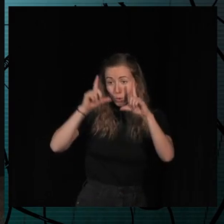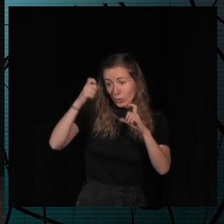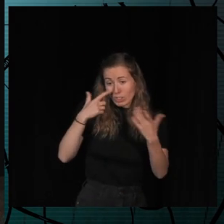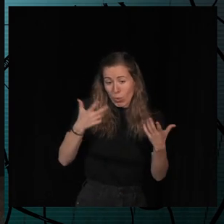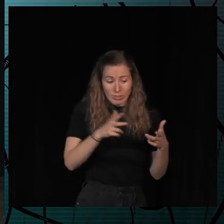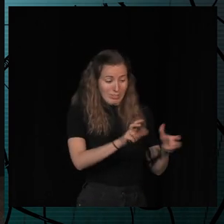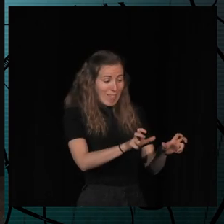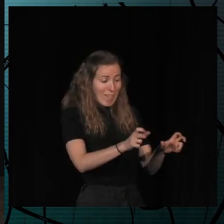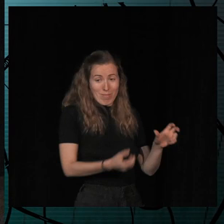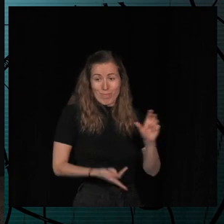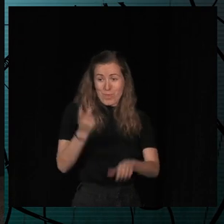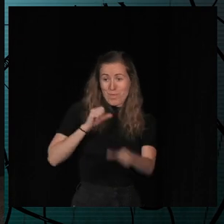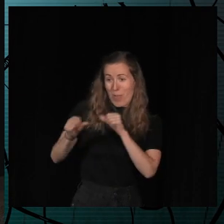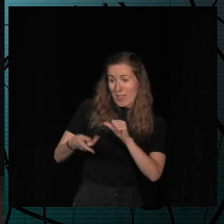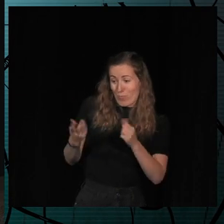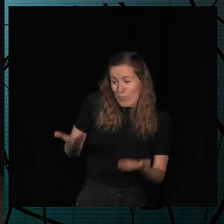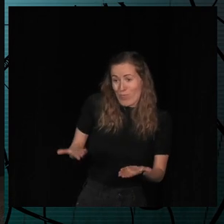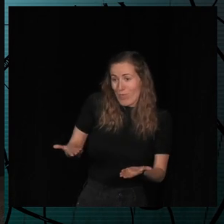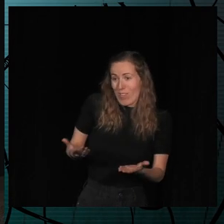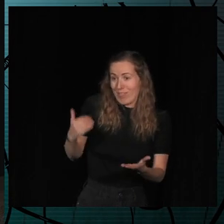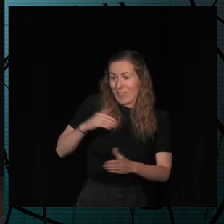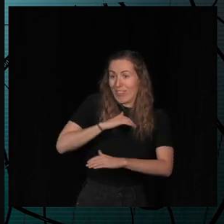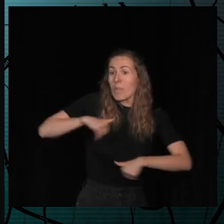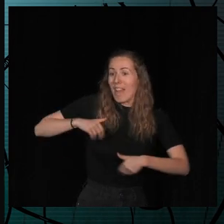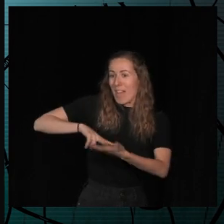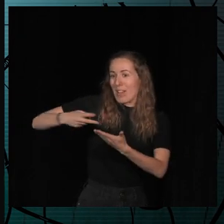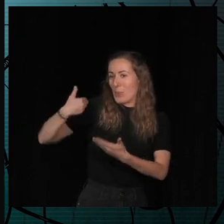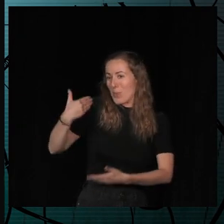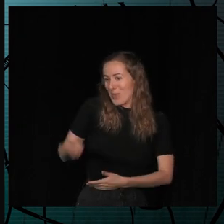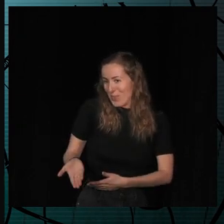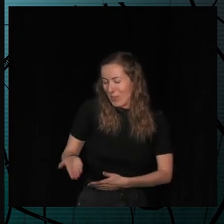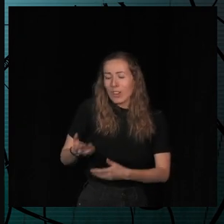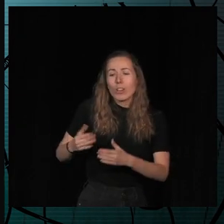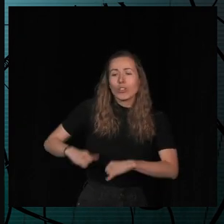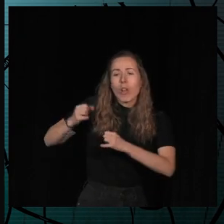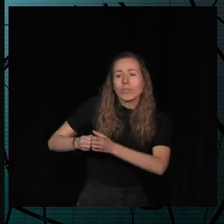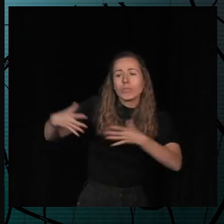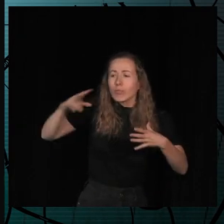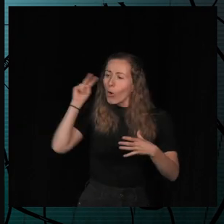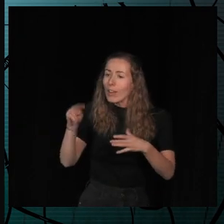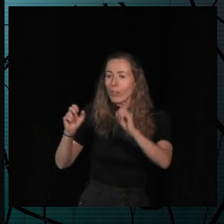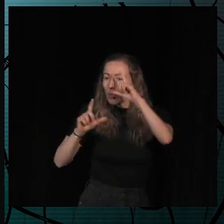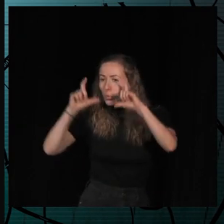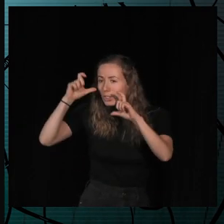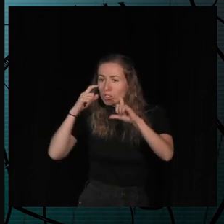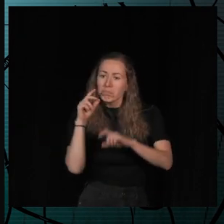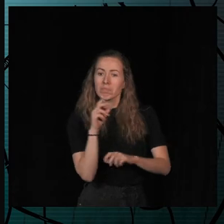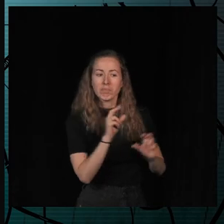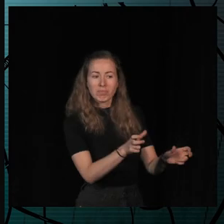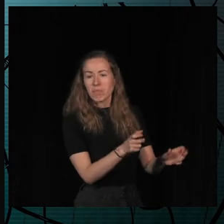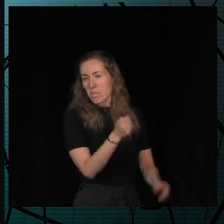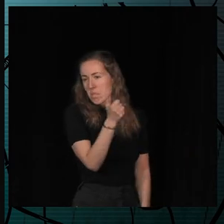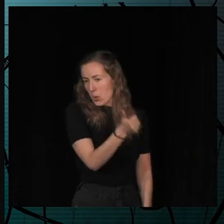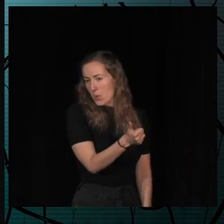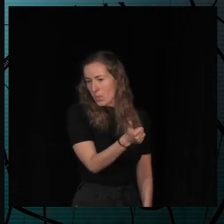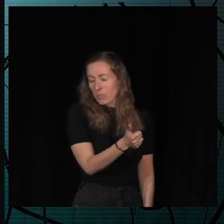euh que la plupart des jeunes ben regardent twitch et pas la télé que quand on regarde ce qui s'est passé aux derniers présidentiell